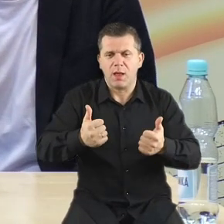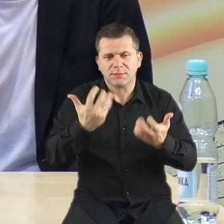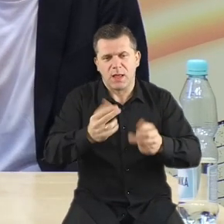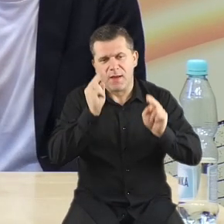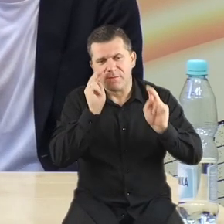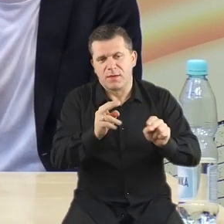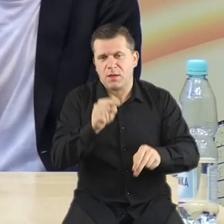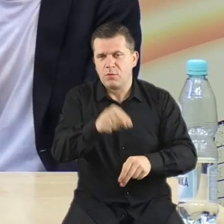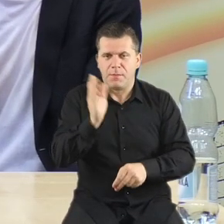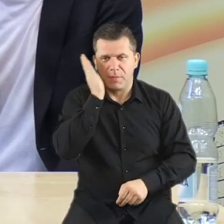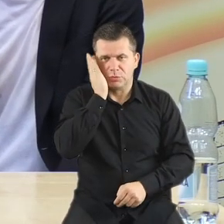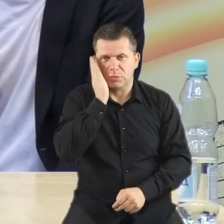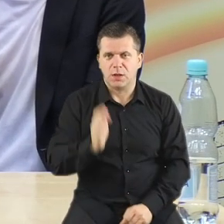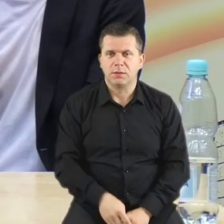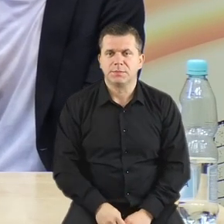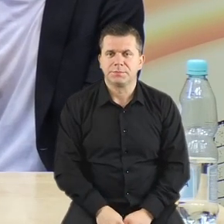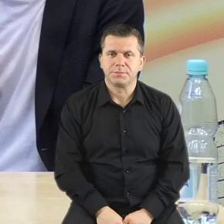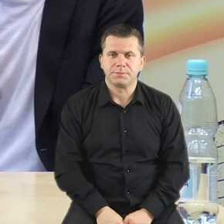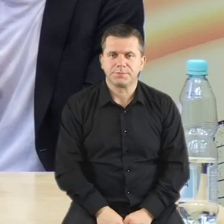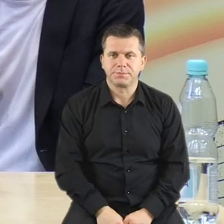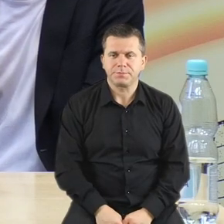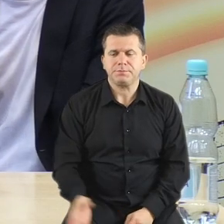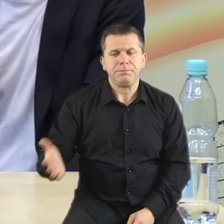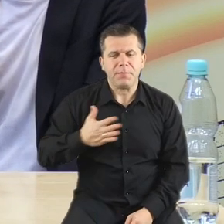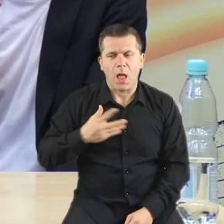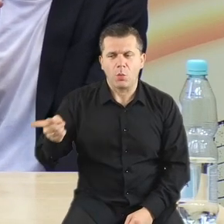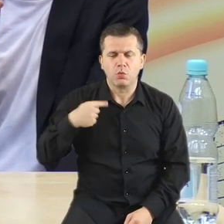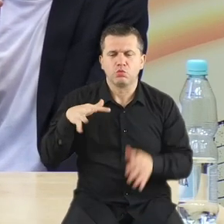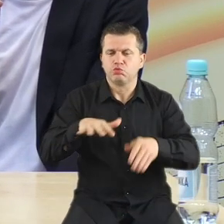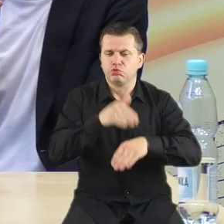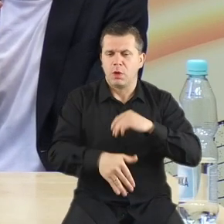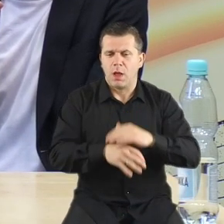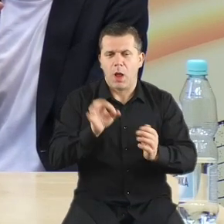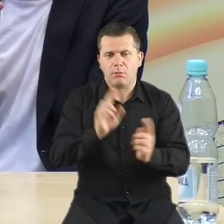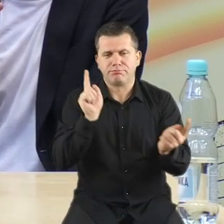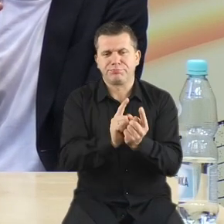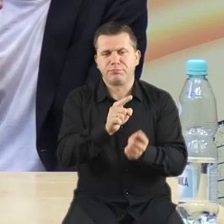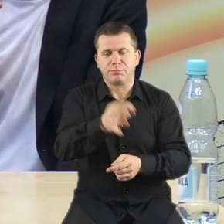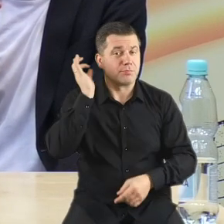właśnie wynająć. No i ale mieliśmy dużo szczęścia, bo trafiliśmy na taką panią